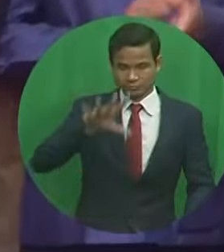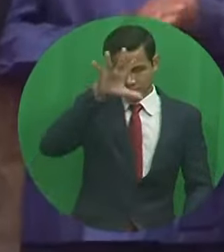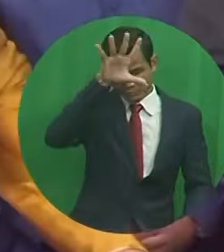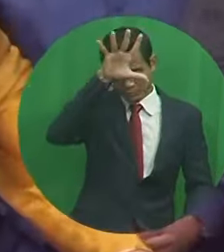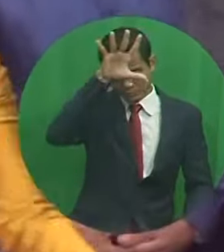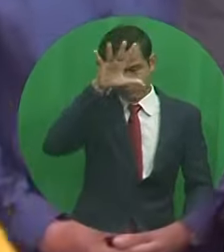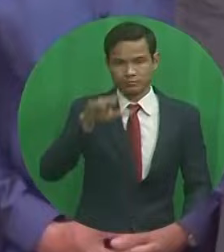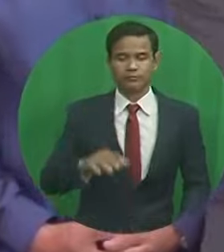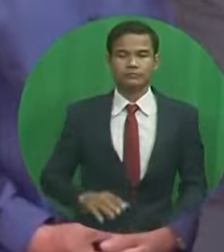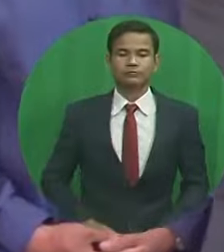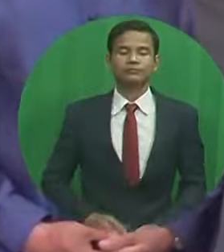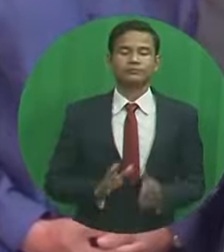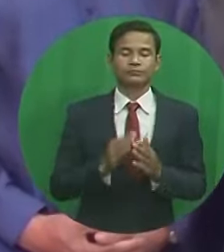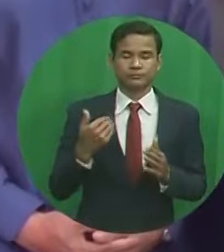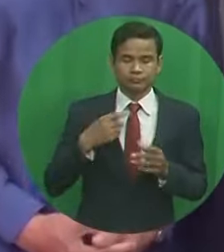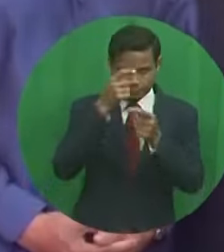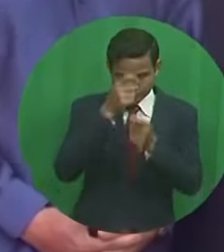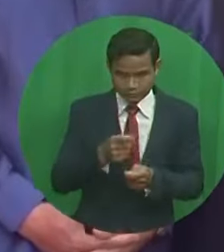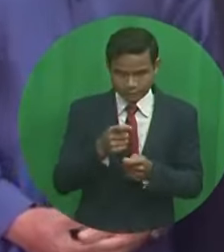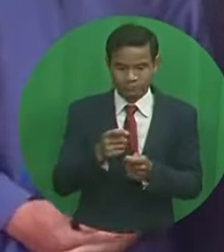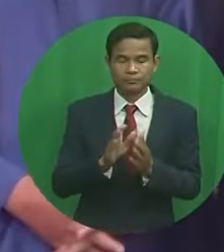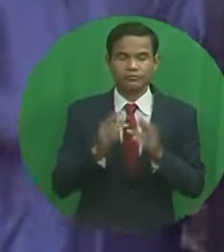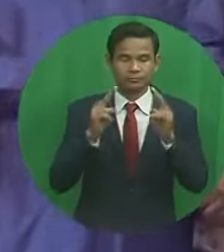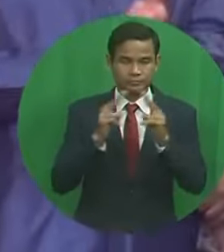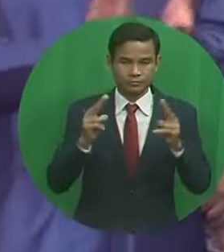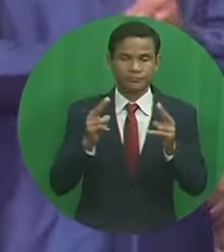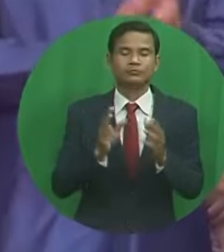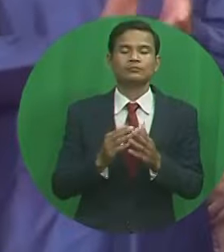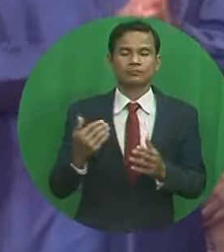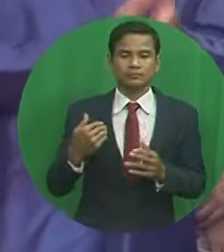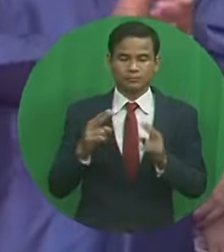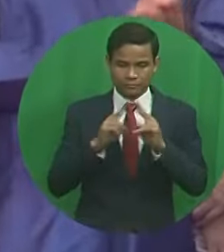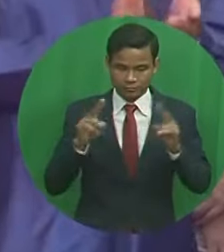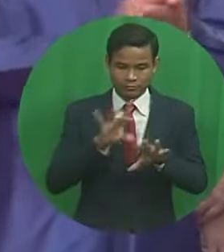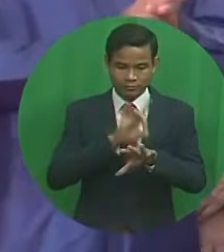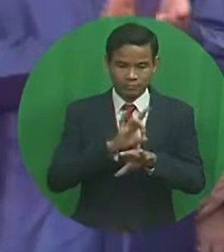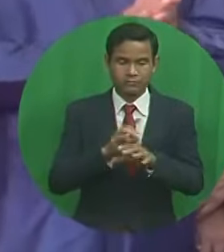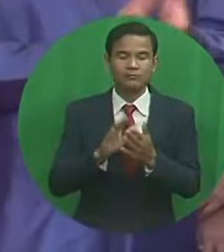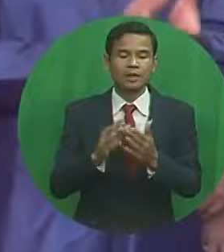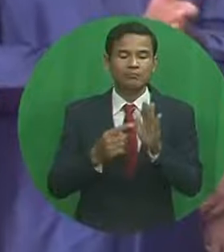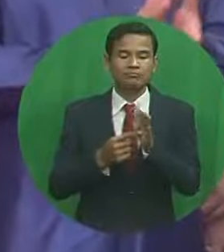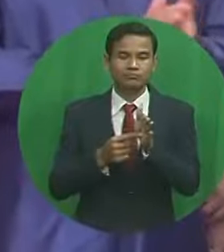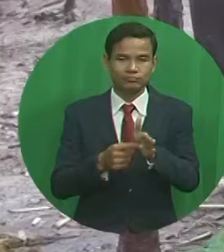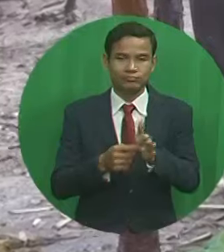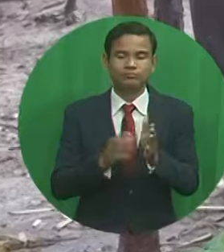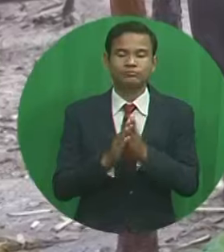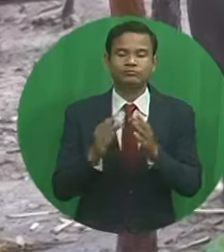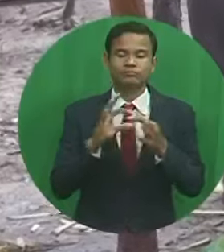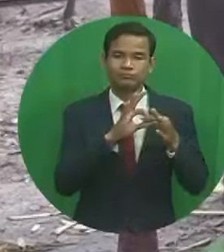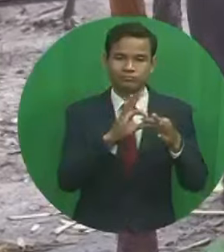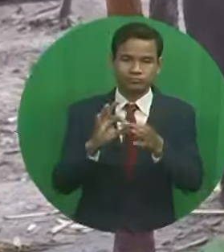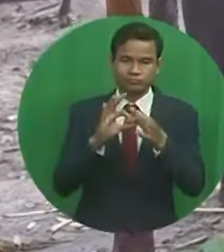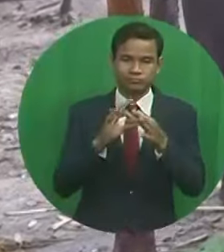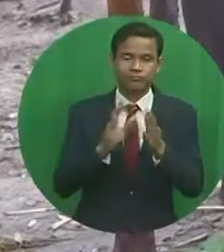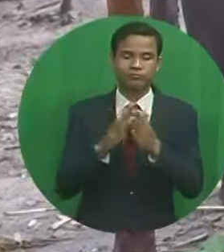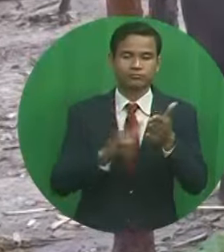កម្ពុជាជាទីគោរពស្ការៈដ៏ខ្ពង់ខ្ពស់បំផុតដើម្បីជានិមិត្តរូបនៃចំណងសាមគ្គីភាពរវា